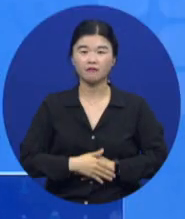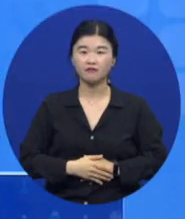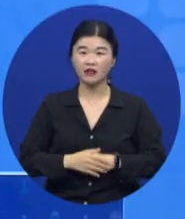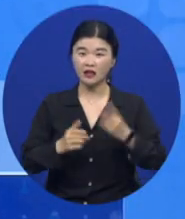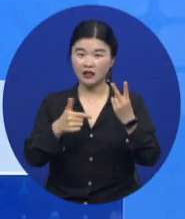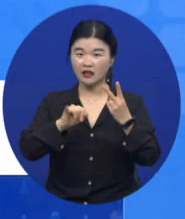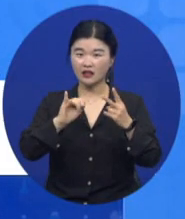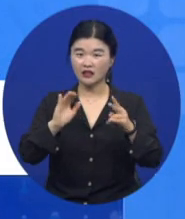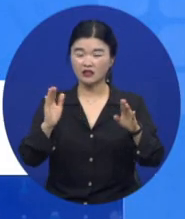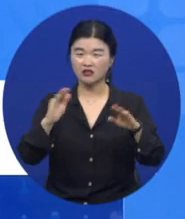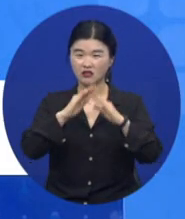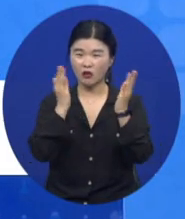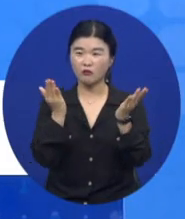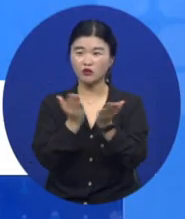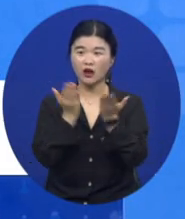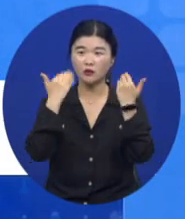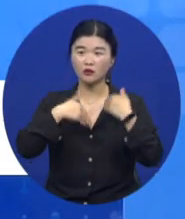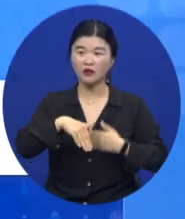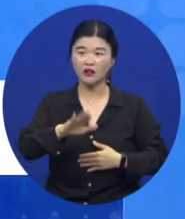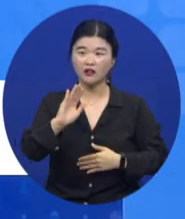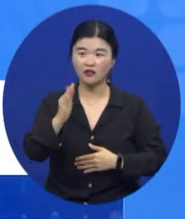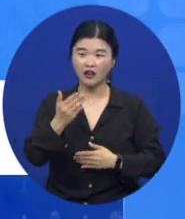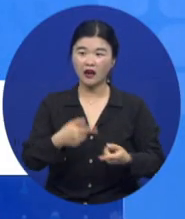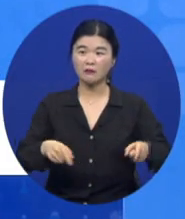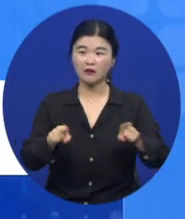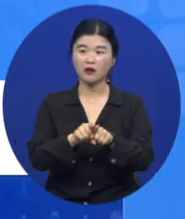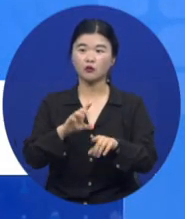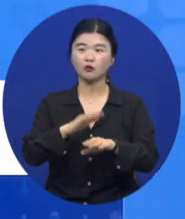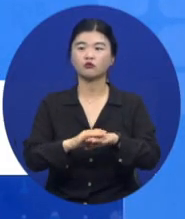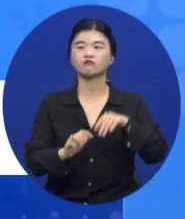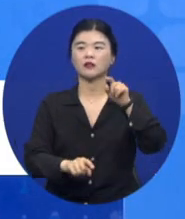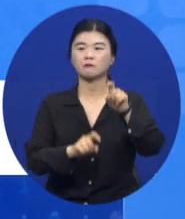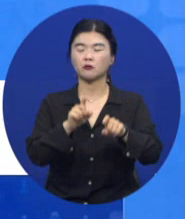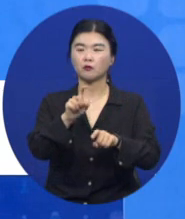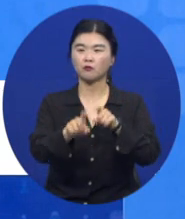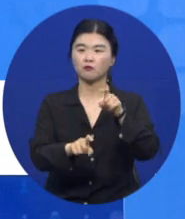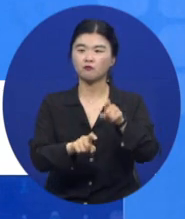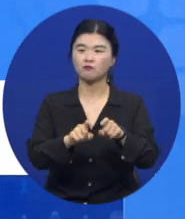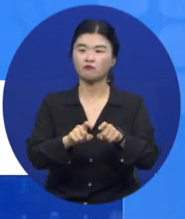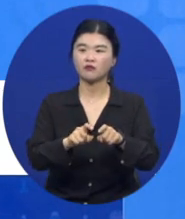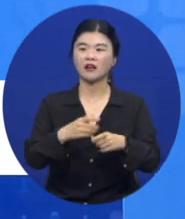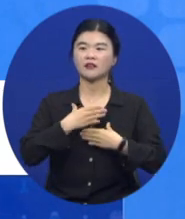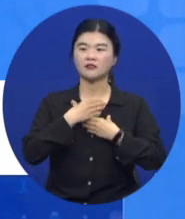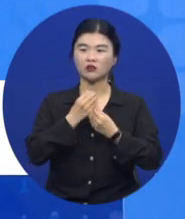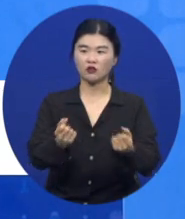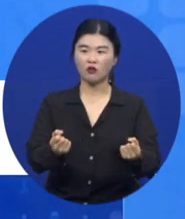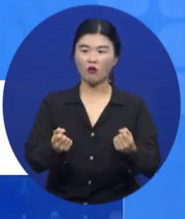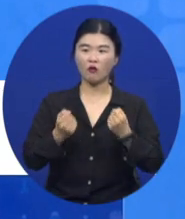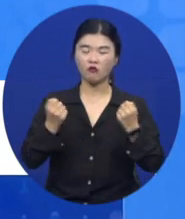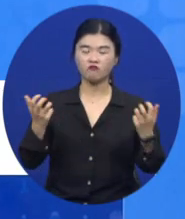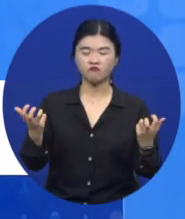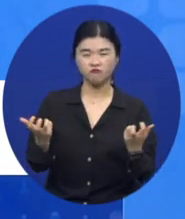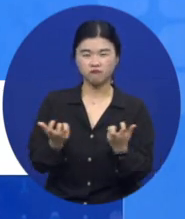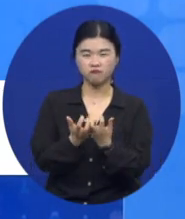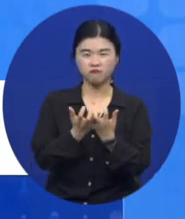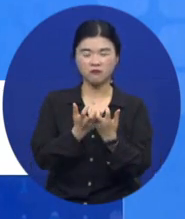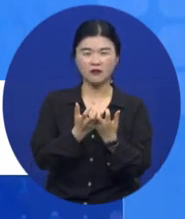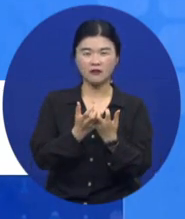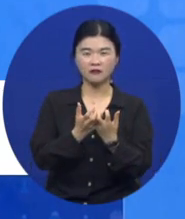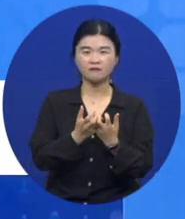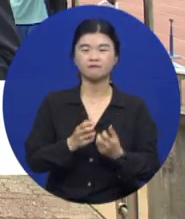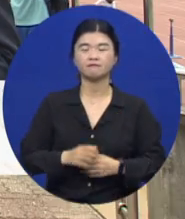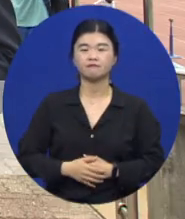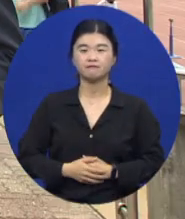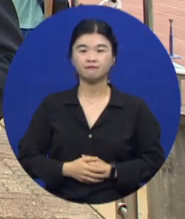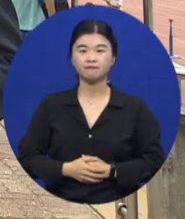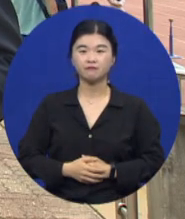학기 전면 등교 수업이 희망으로 함께 손잡고 학교 현장에 안전과 건강을 충실히